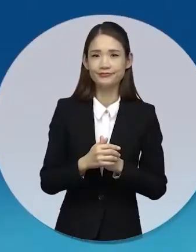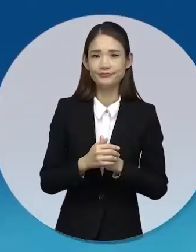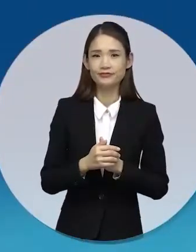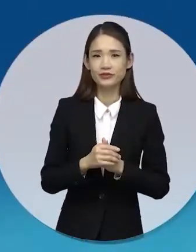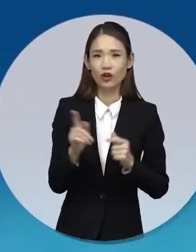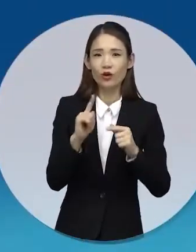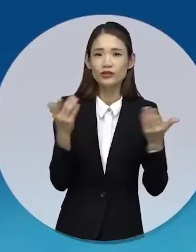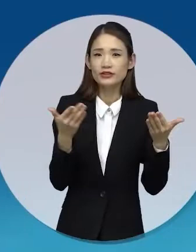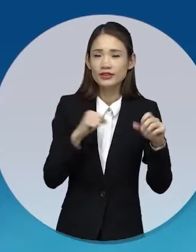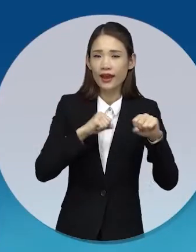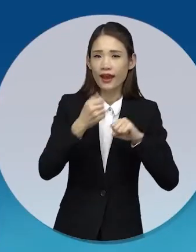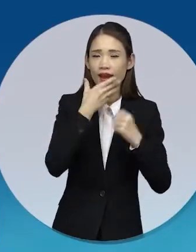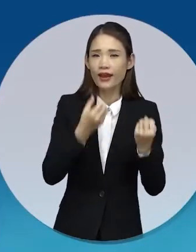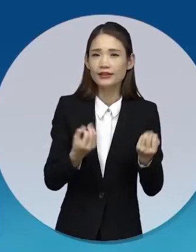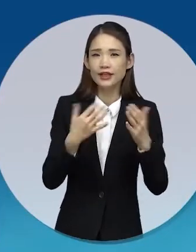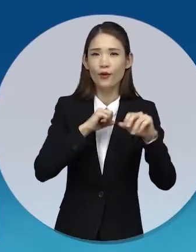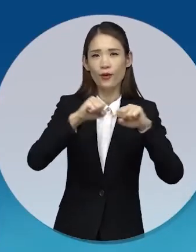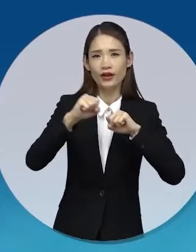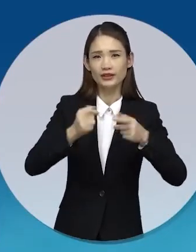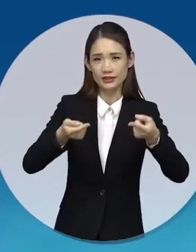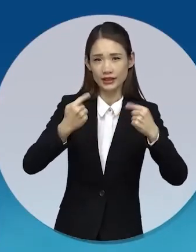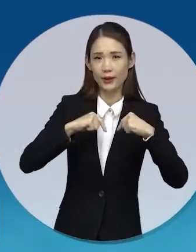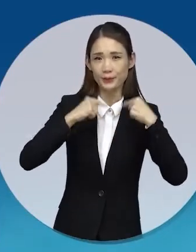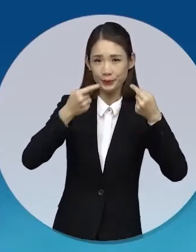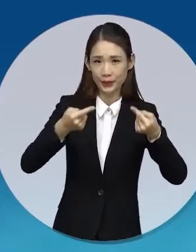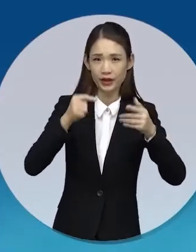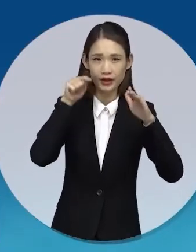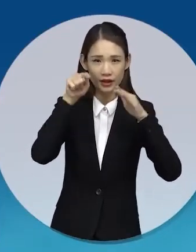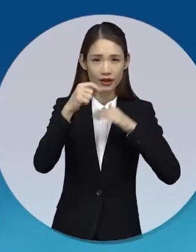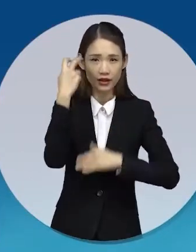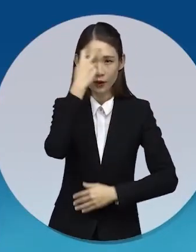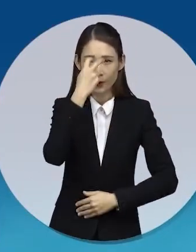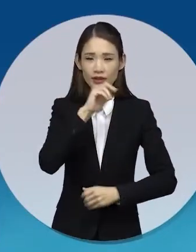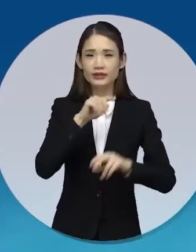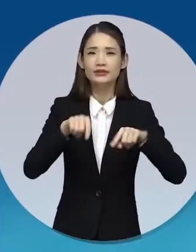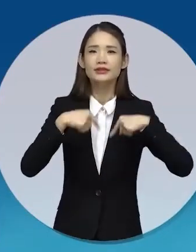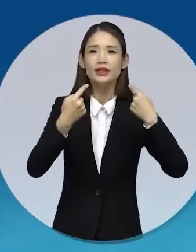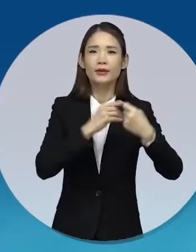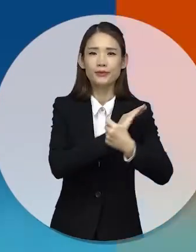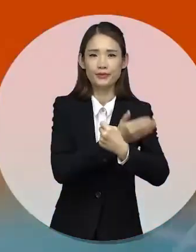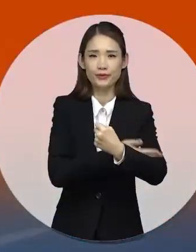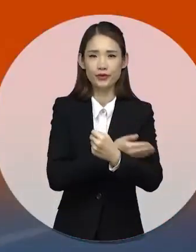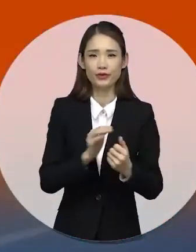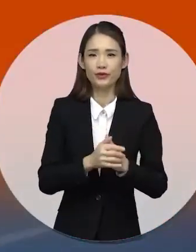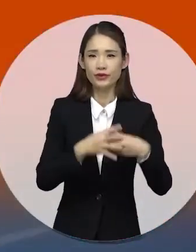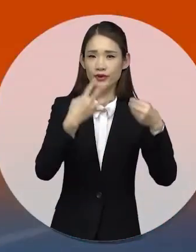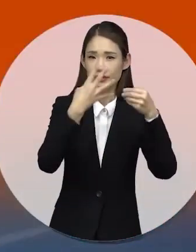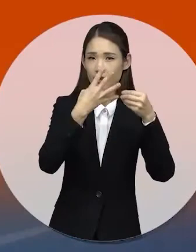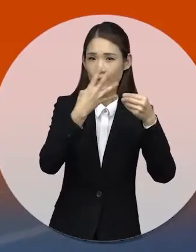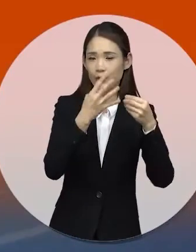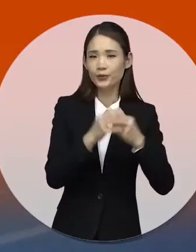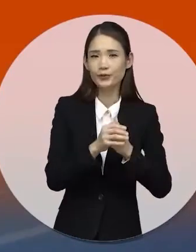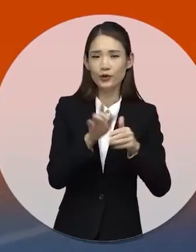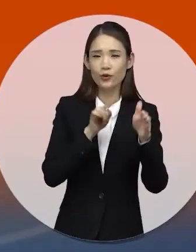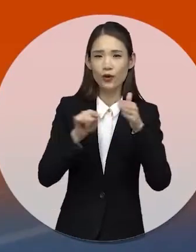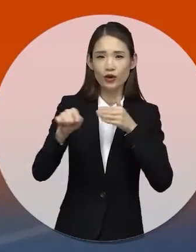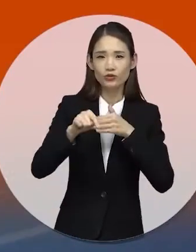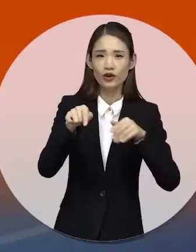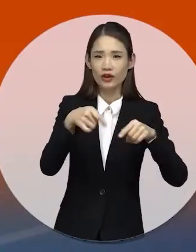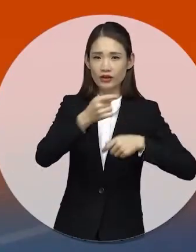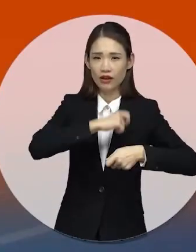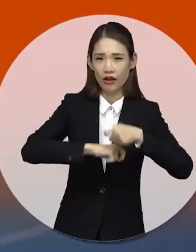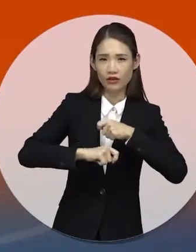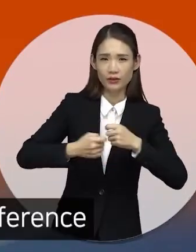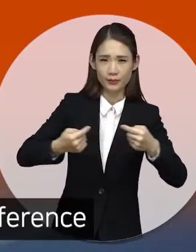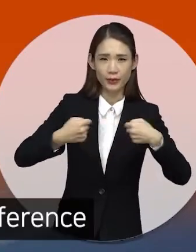권리, 어떤 일이나 행사 및 활동 등에 참가하여 관여할 수 있는 참여권. 네 번째 권리, 외부의